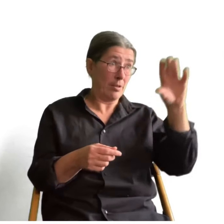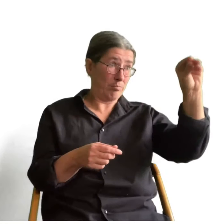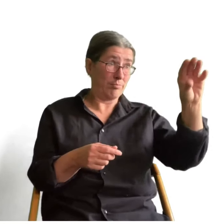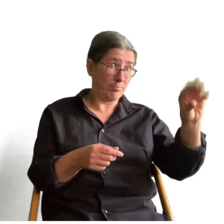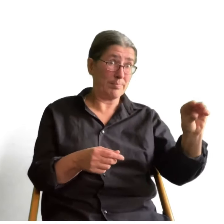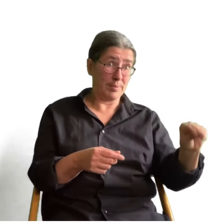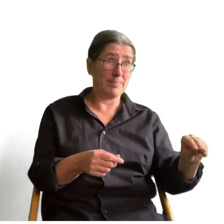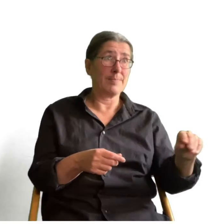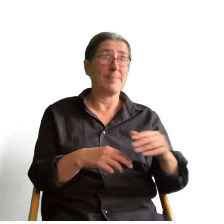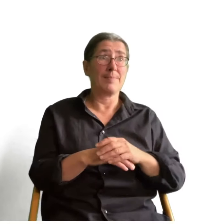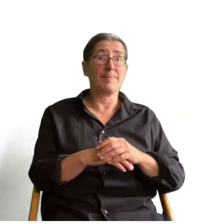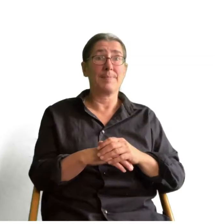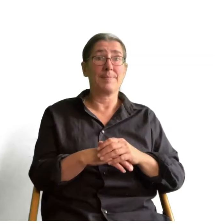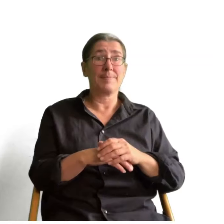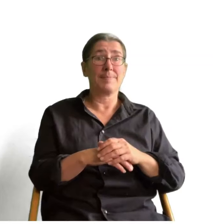Dann